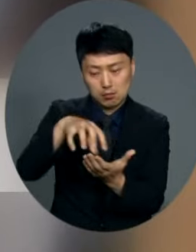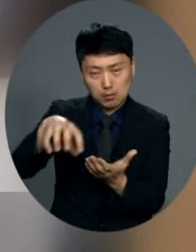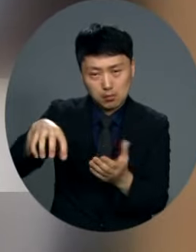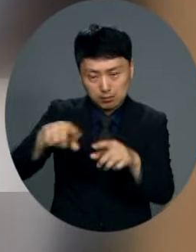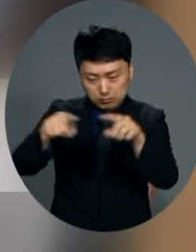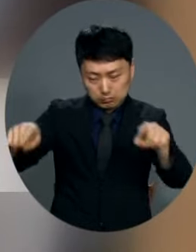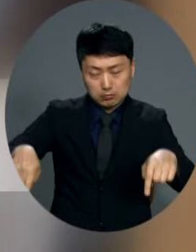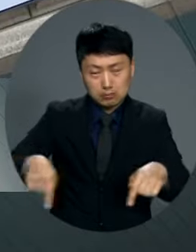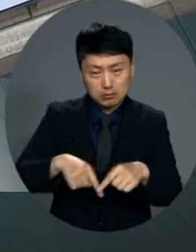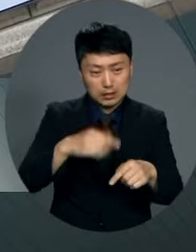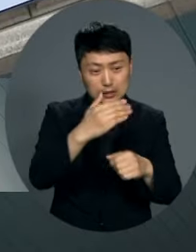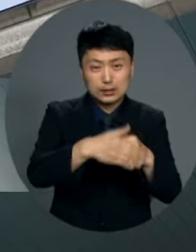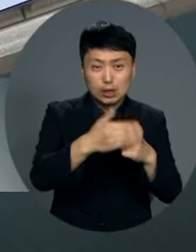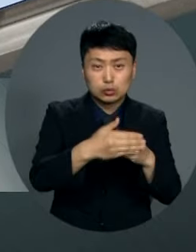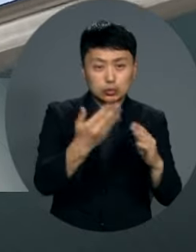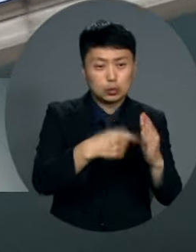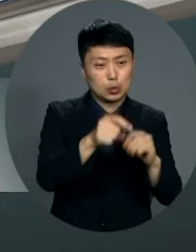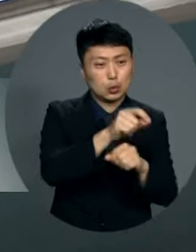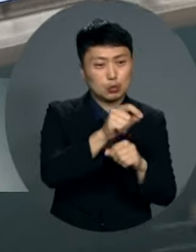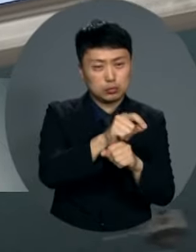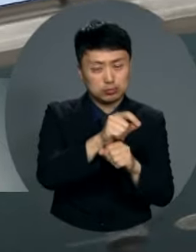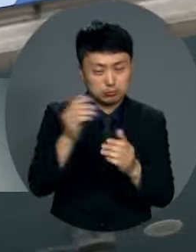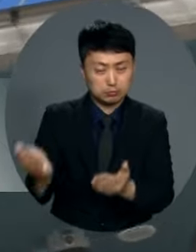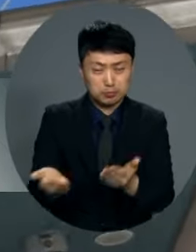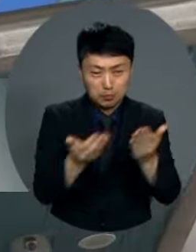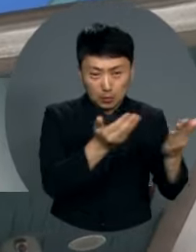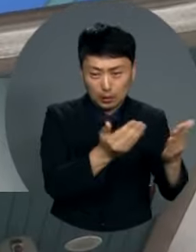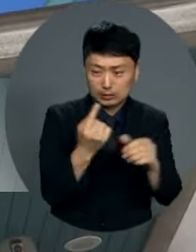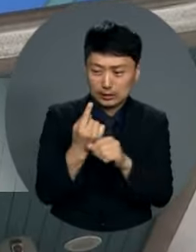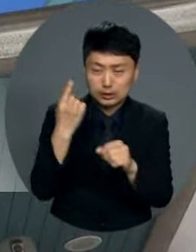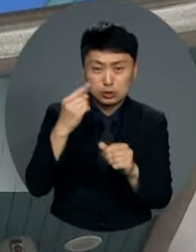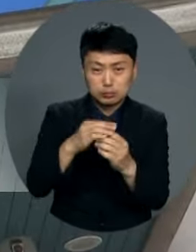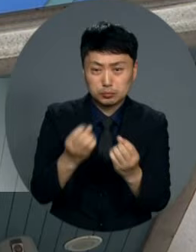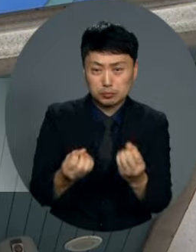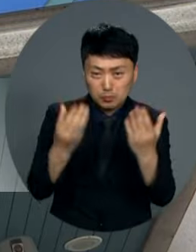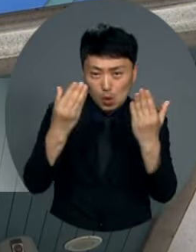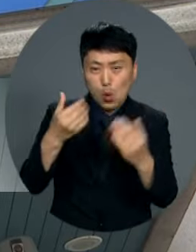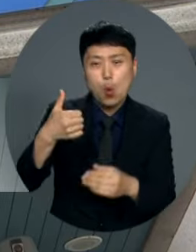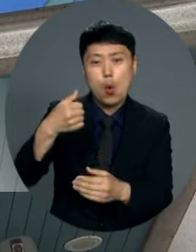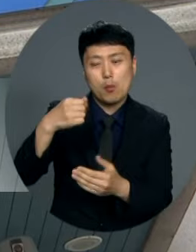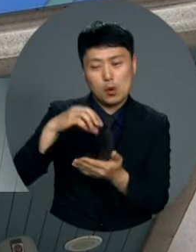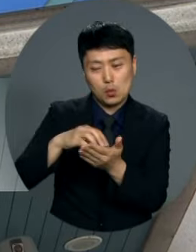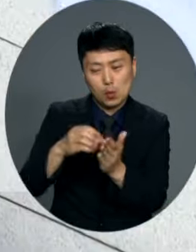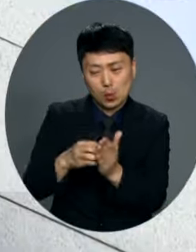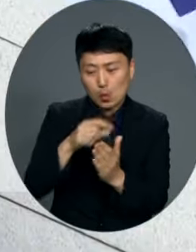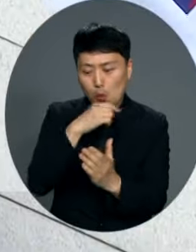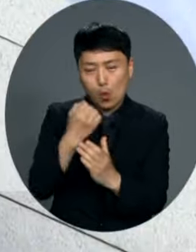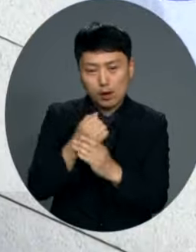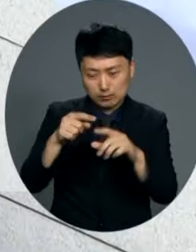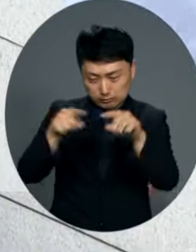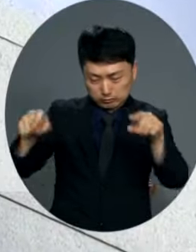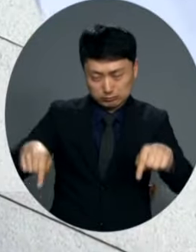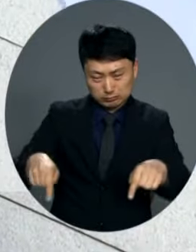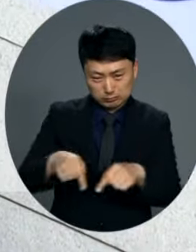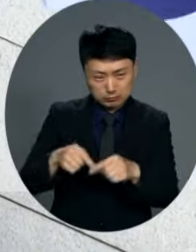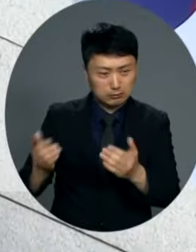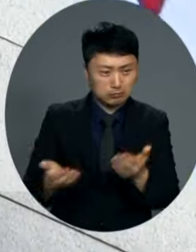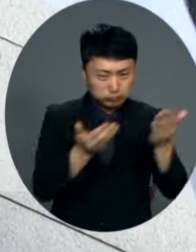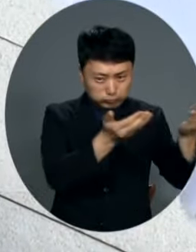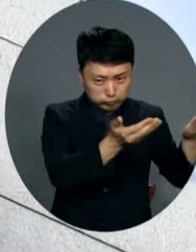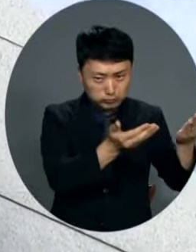공무원들에게 돌렸습니다. 작년 추석에는 5만 원 상당의 과일 선물 세트 8개를 전달했습니다.